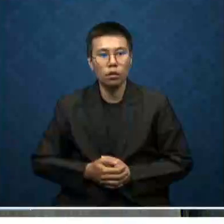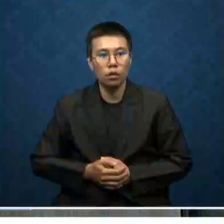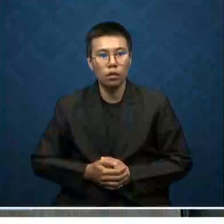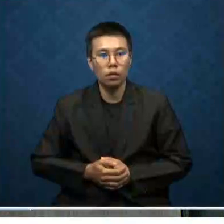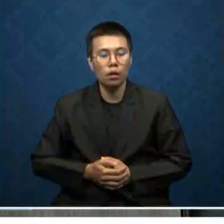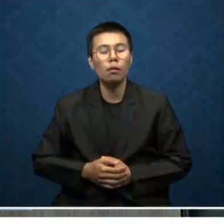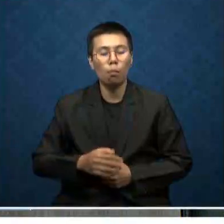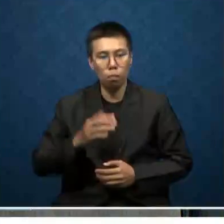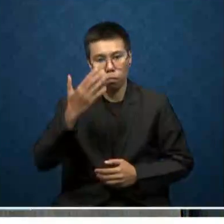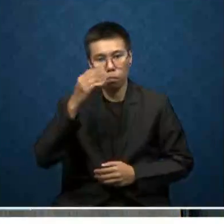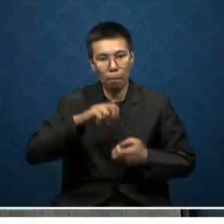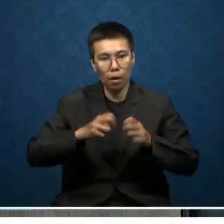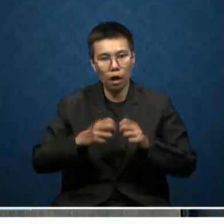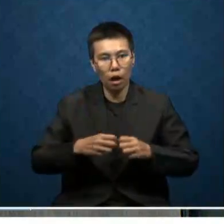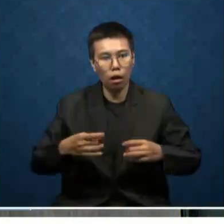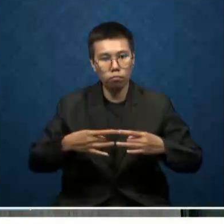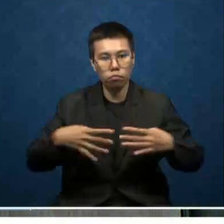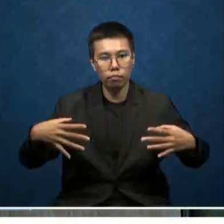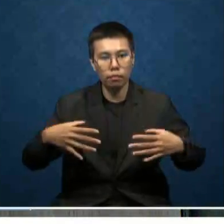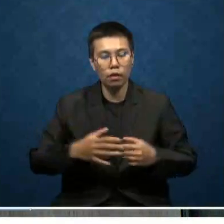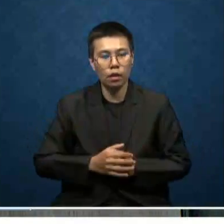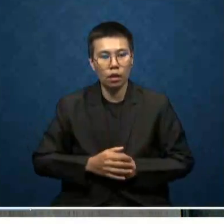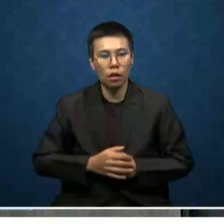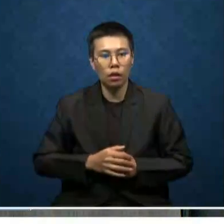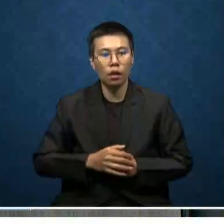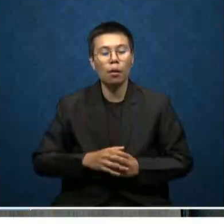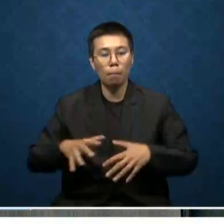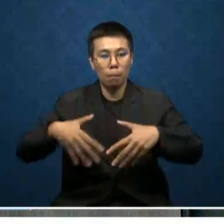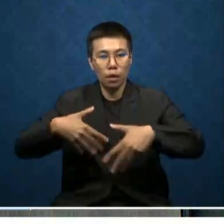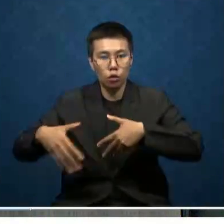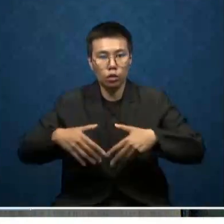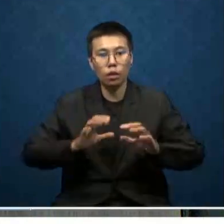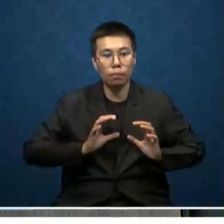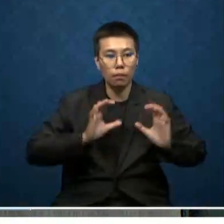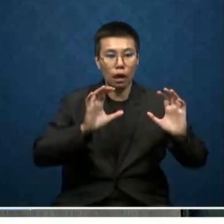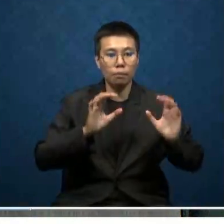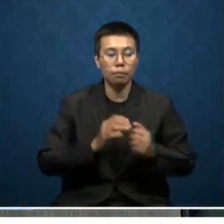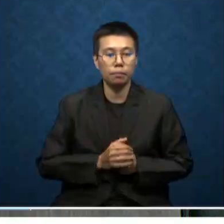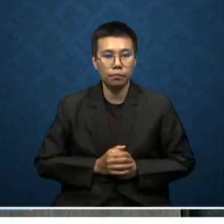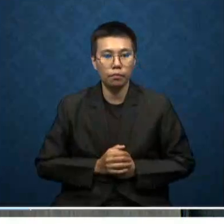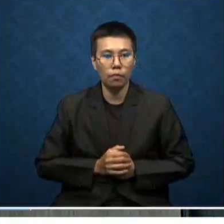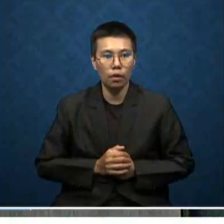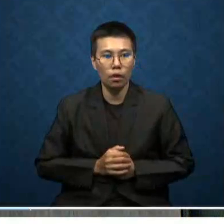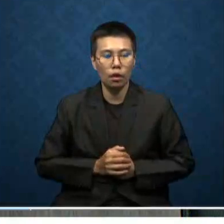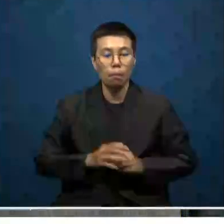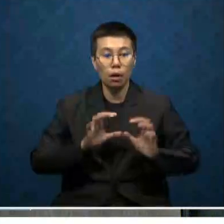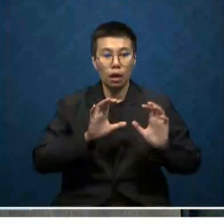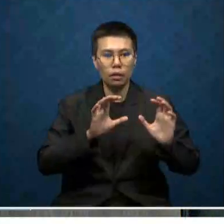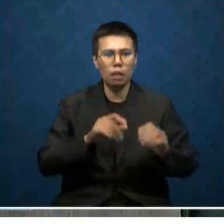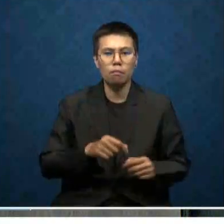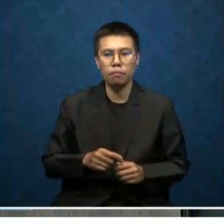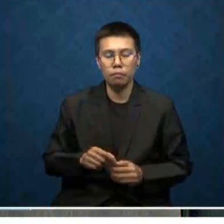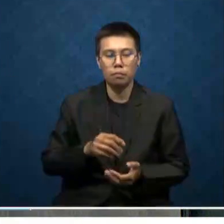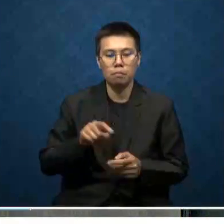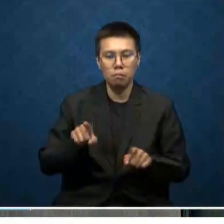ความขัดแย้งในสังคมระหว่างภาคประชาชนและภาครัฐไม่ให้ความน่าเชื่อถือในข้อมูลที่